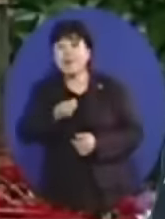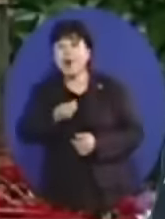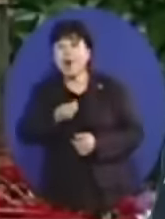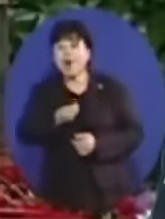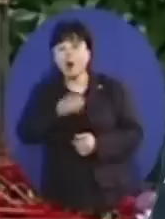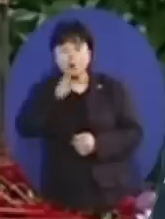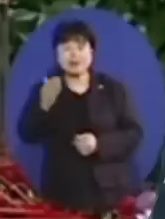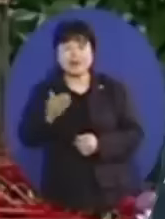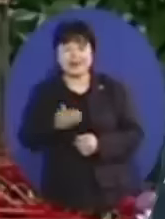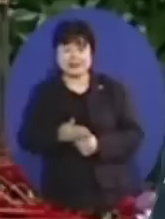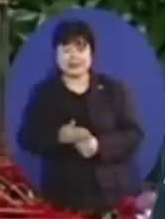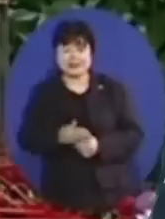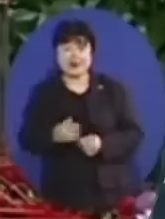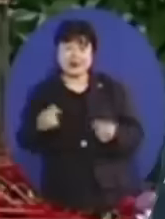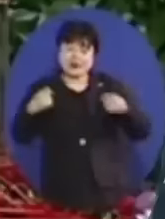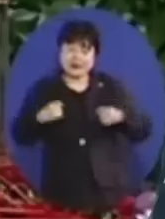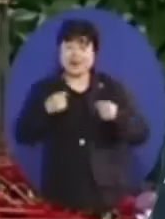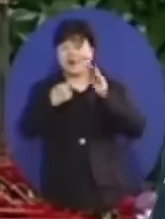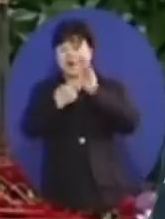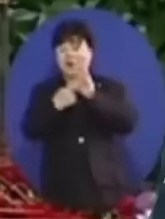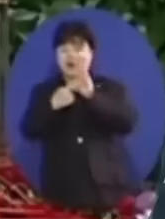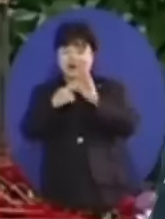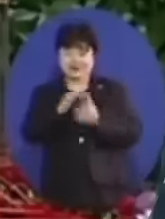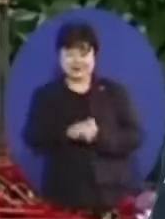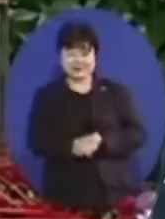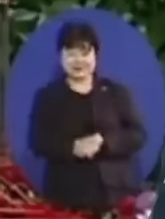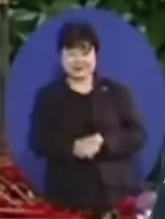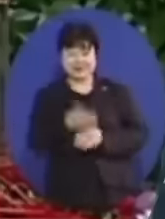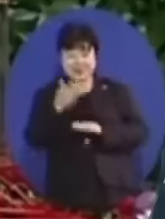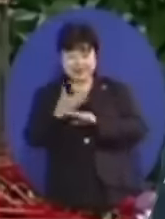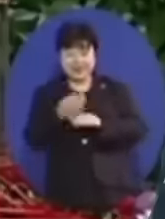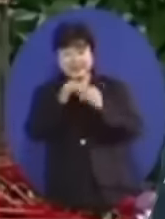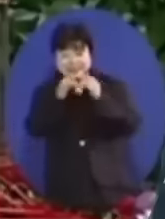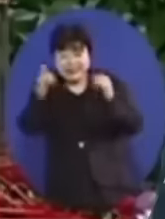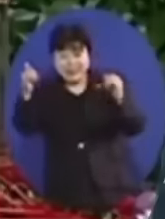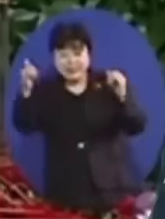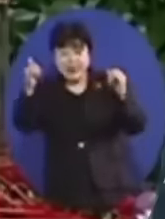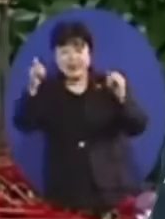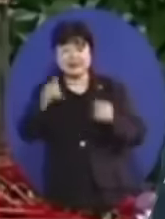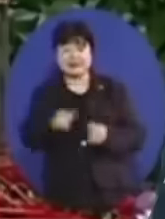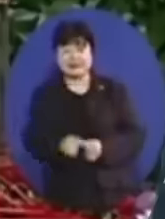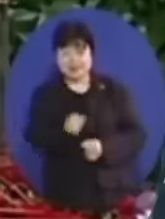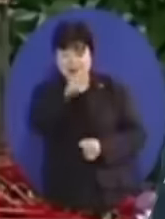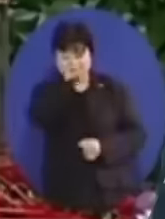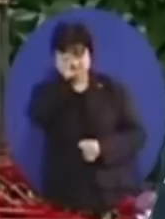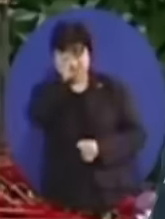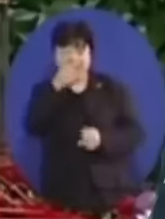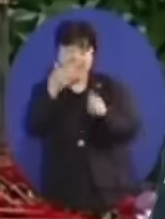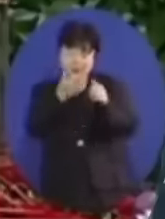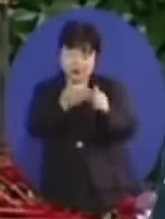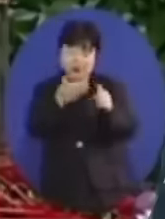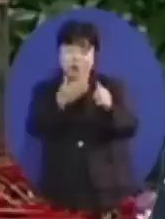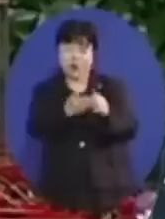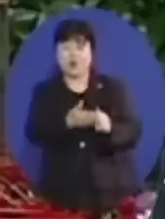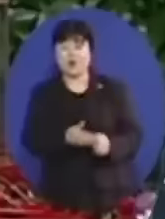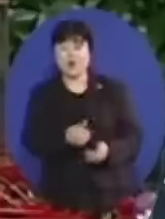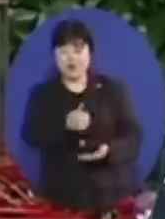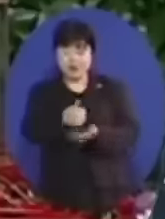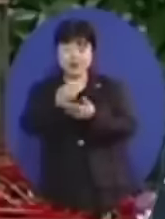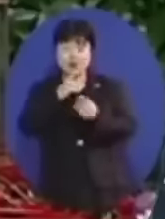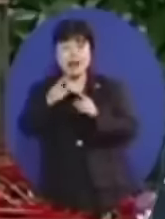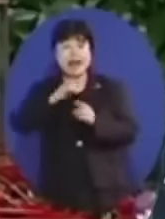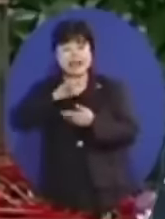복된 현실로 옷을 입고 나타나는 것입니다. 다른 사람을 좋게 해주고 격려해주는 말을